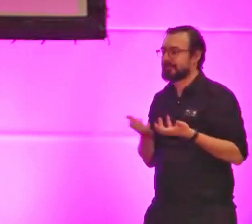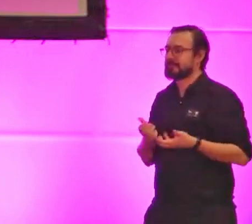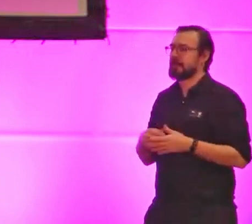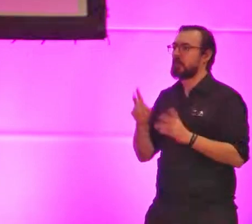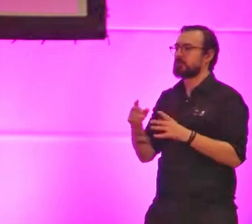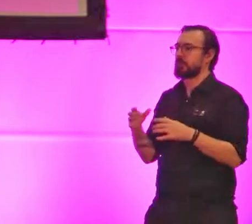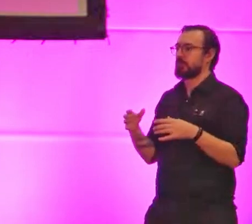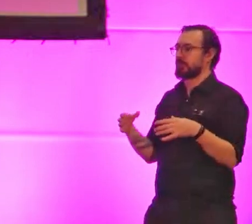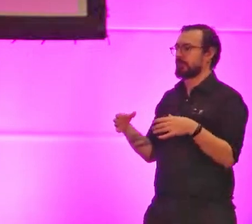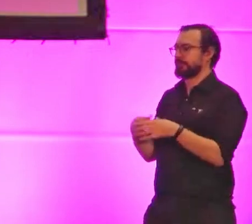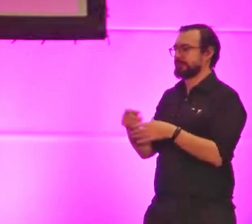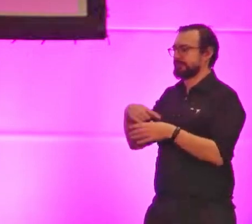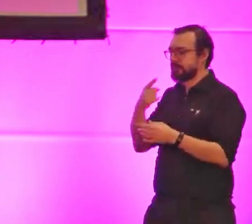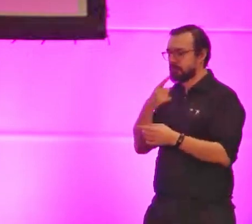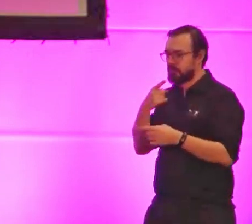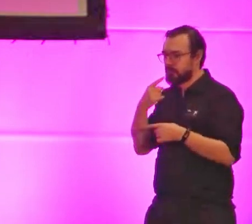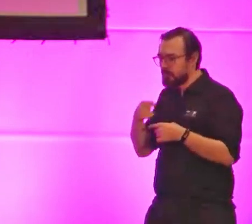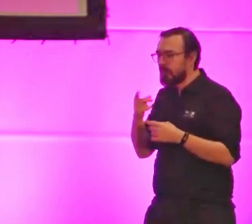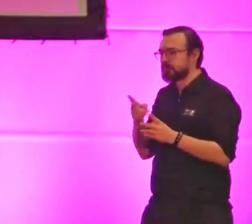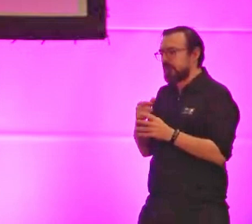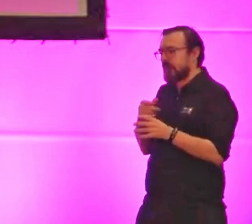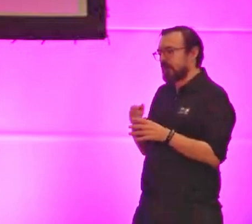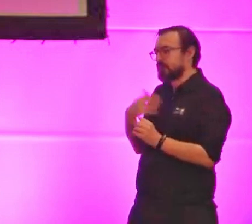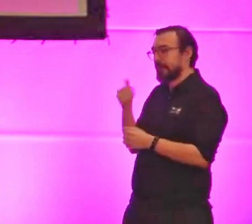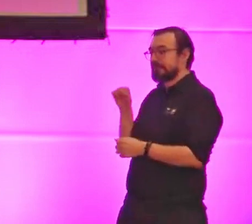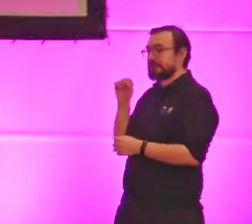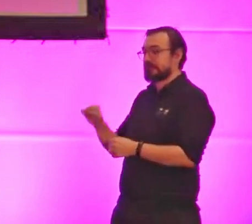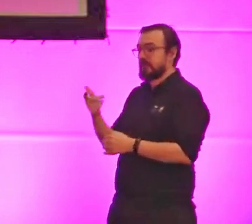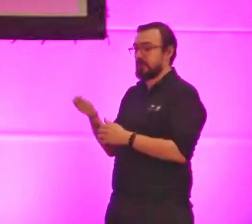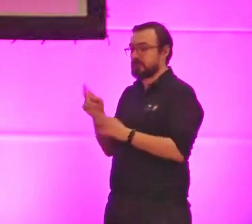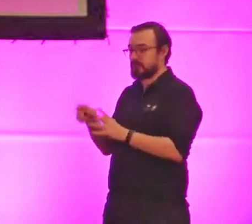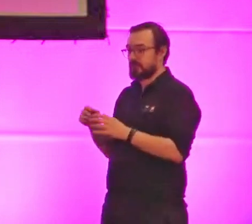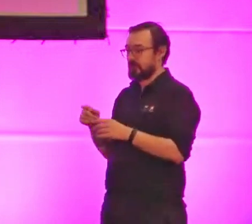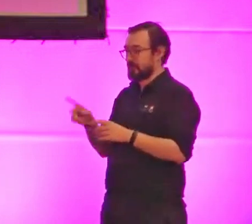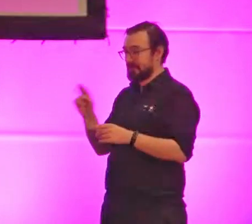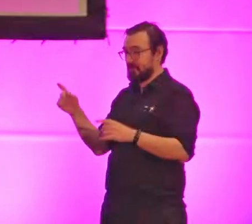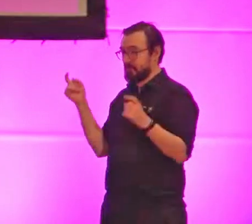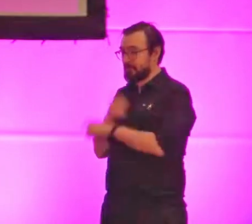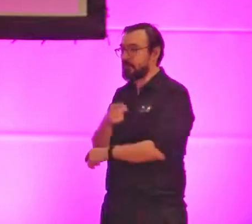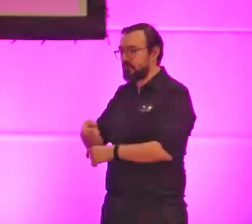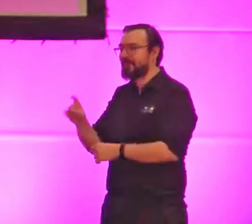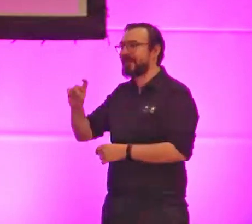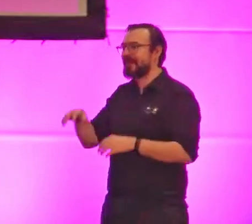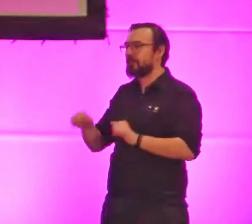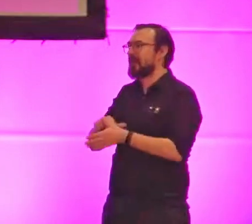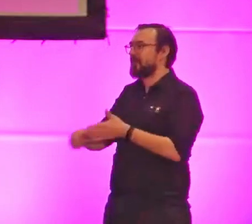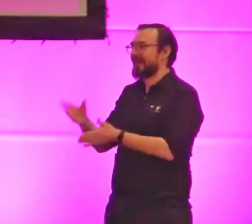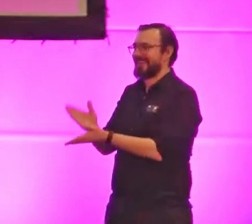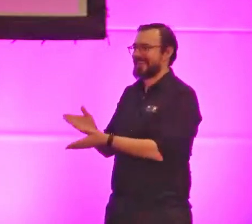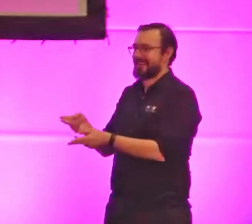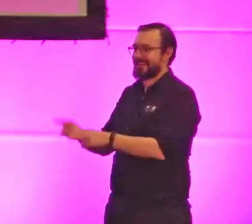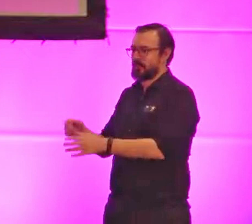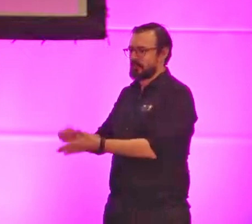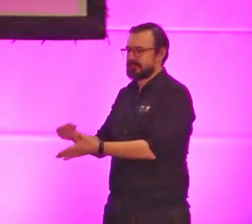Och grupptalan, så att man kunna åtala, stämma någon, det är som beskrivet fullständigt omöjligt. Och kräver ju då att man ska betala